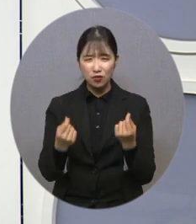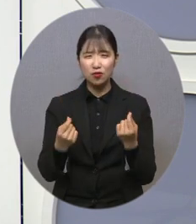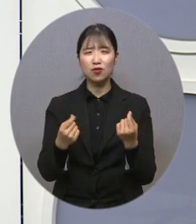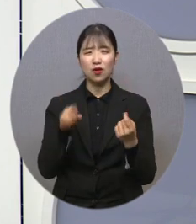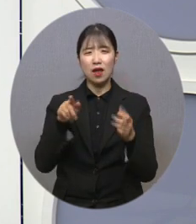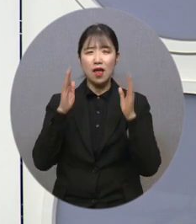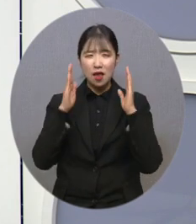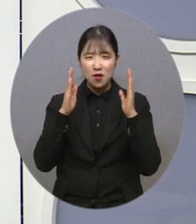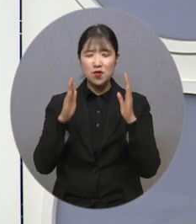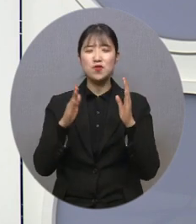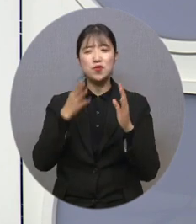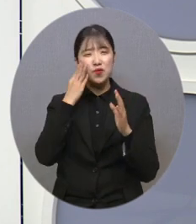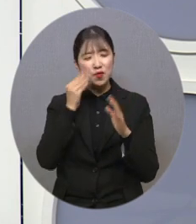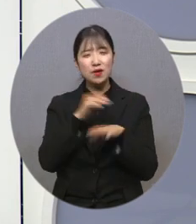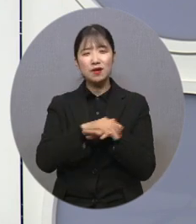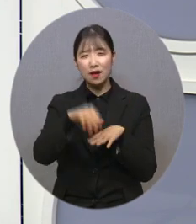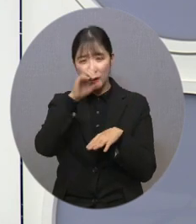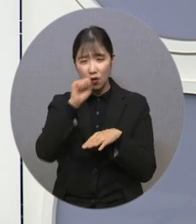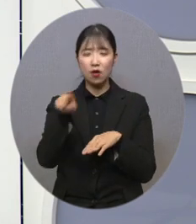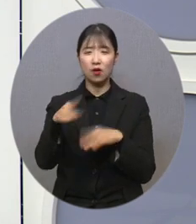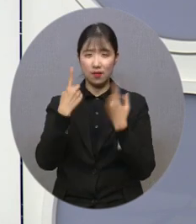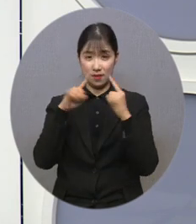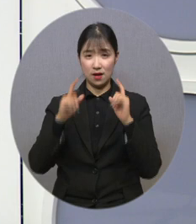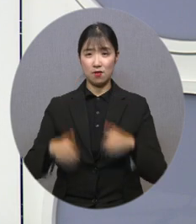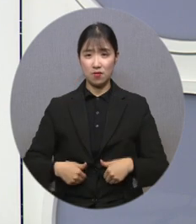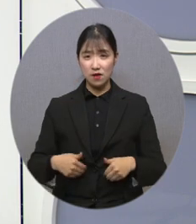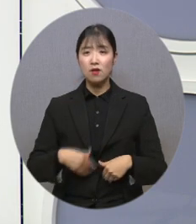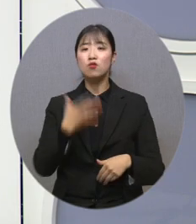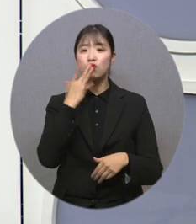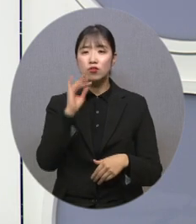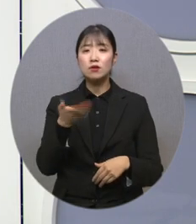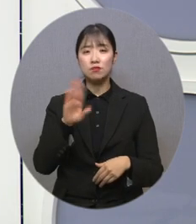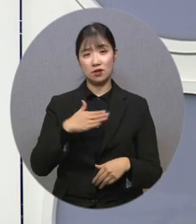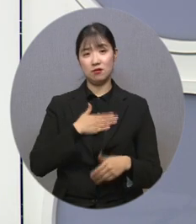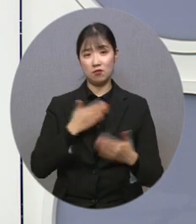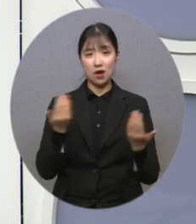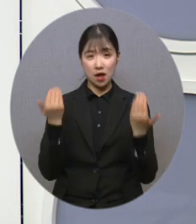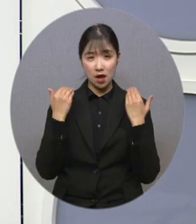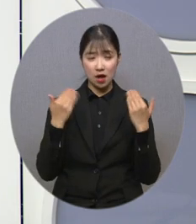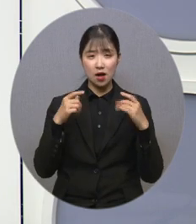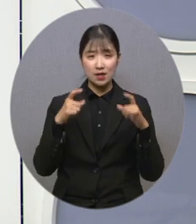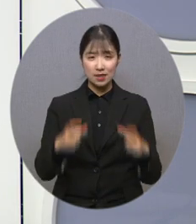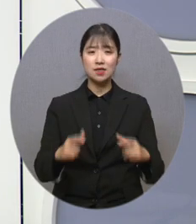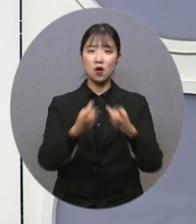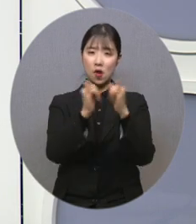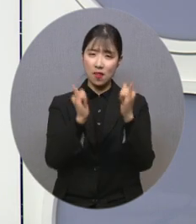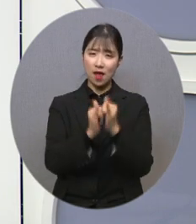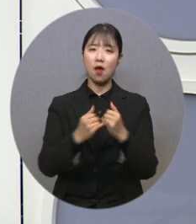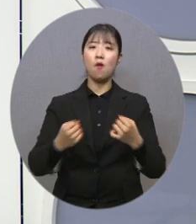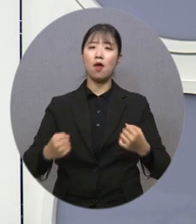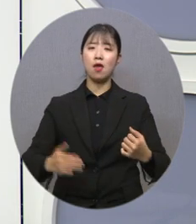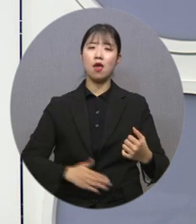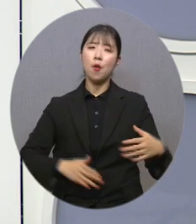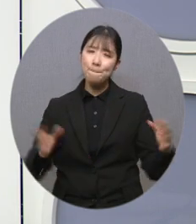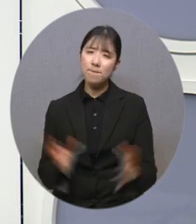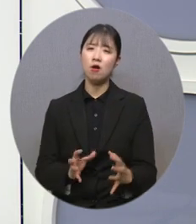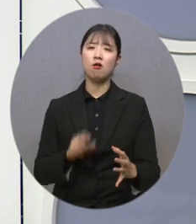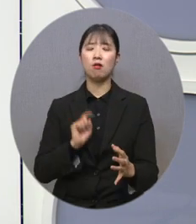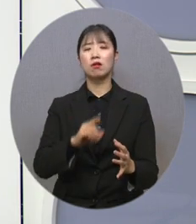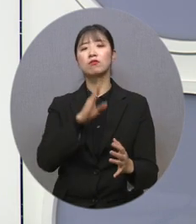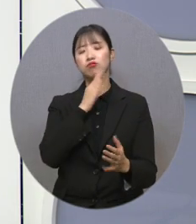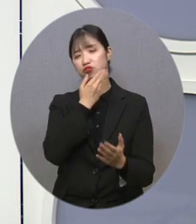수월성을 추구하는 대학도 필요하지만 특히 우리 청운대학교 같은 경우는 지역사회와 협력하는 것이 매우